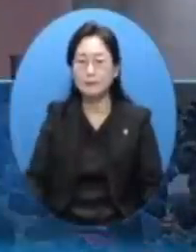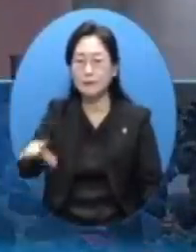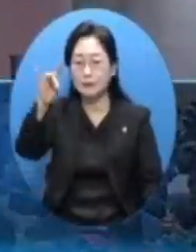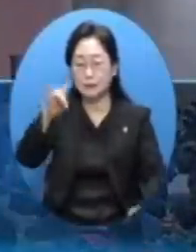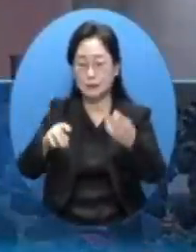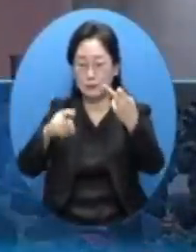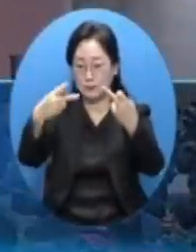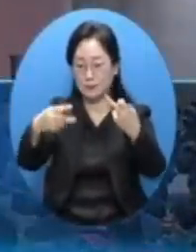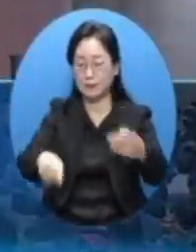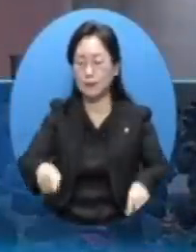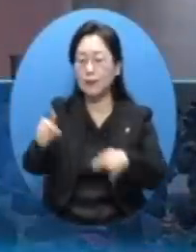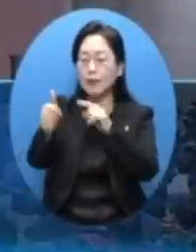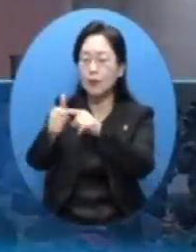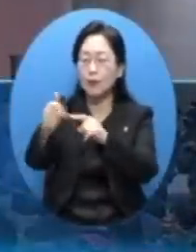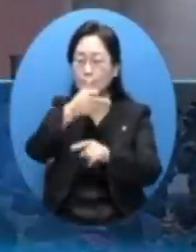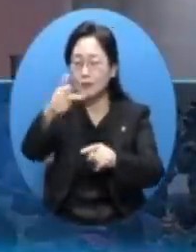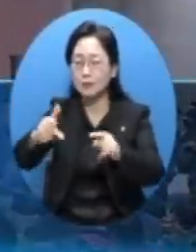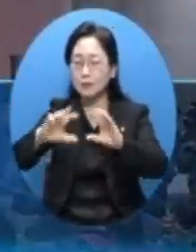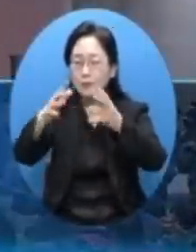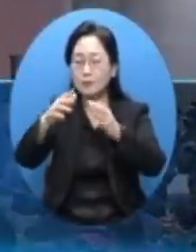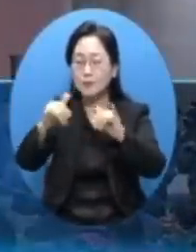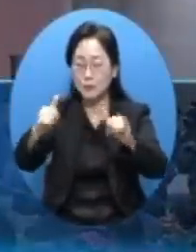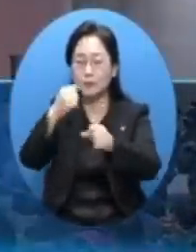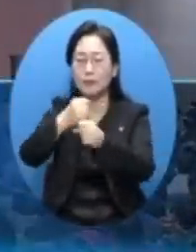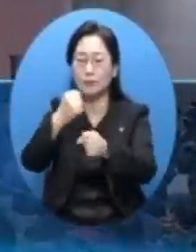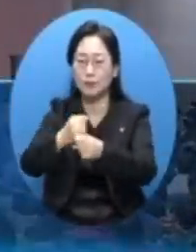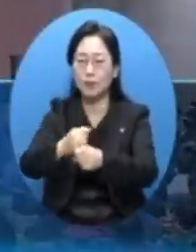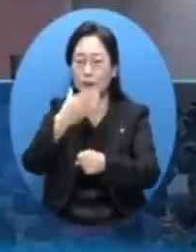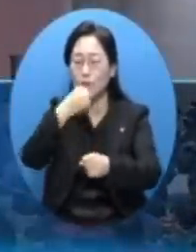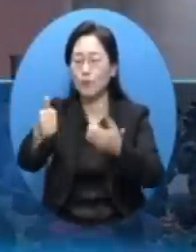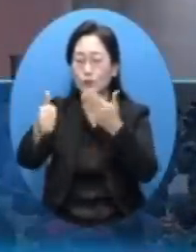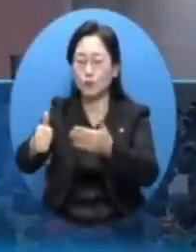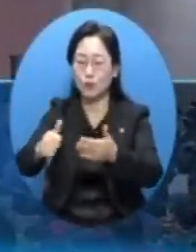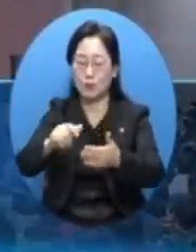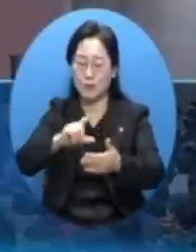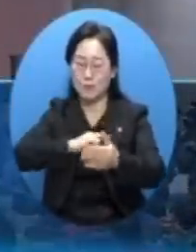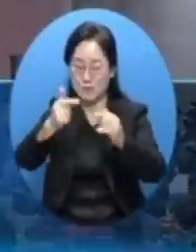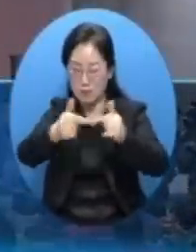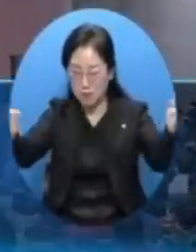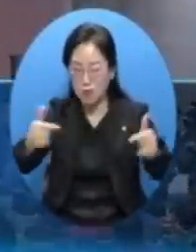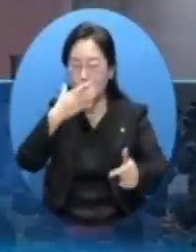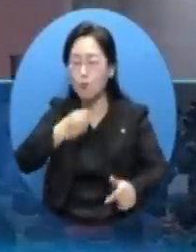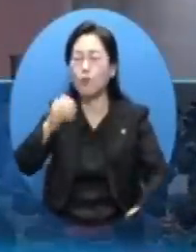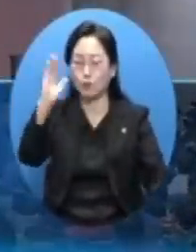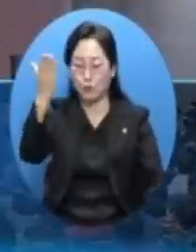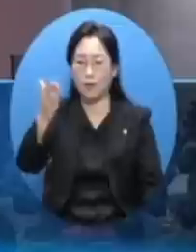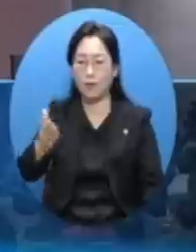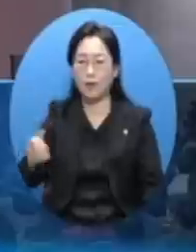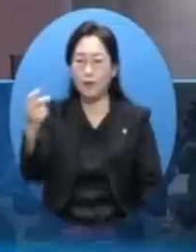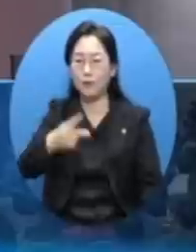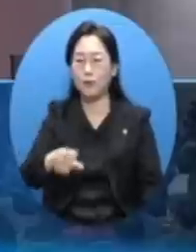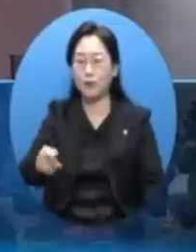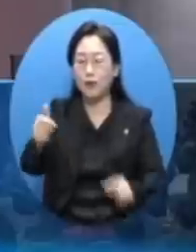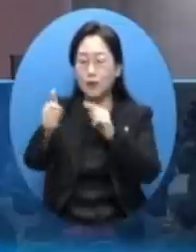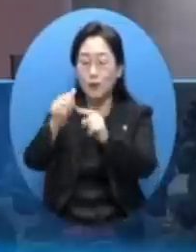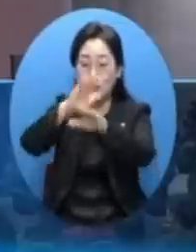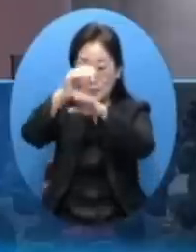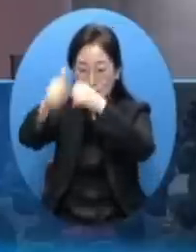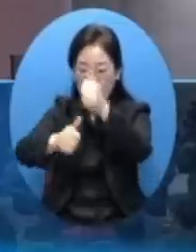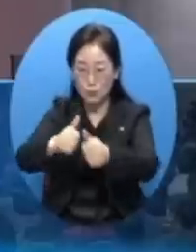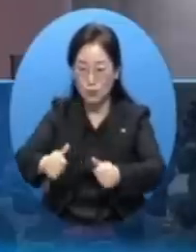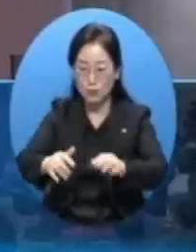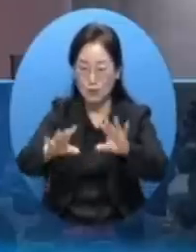너로 큰 민족을 이루고 내게 복을 주어 내 이름을 창대하리니 너는 복이 될지라 말씀하셨고 13장 16절에 내가 내 자손이